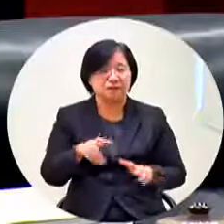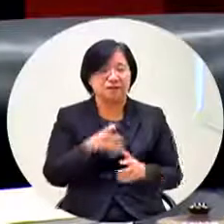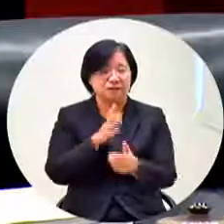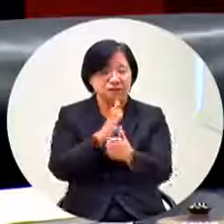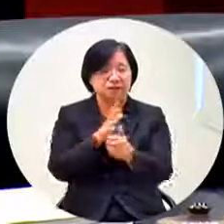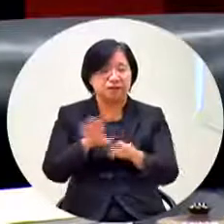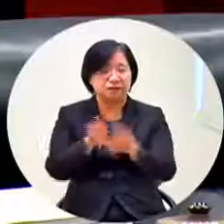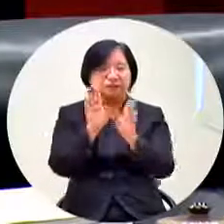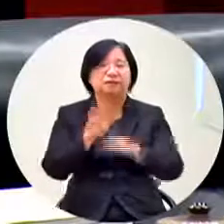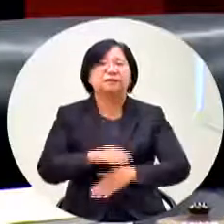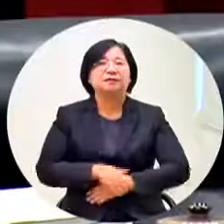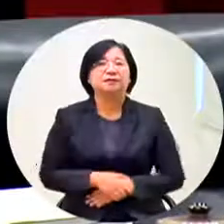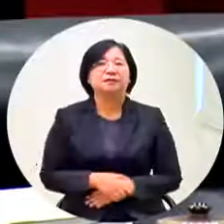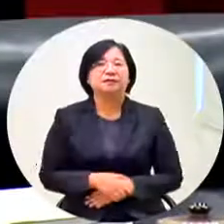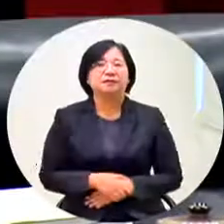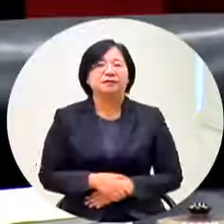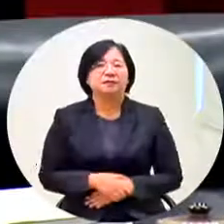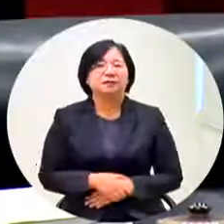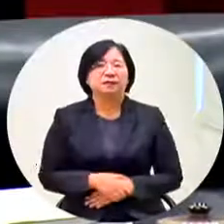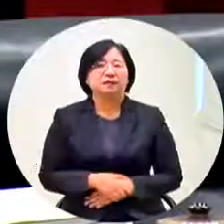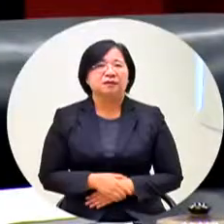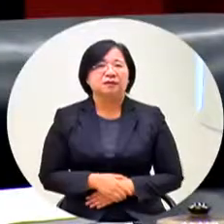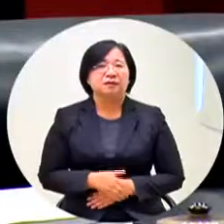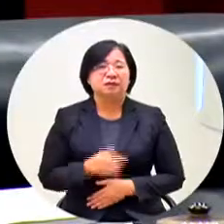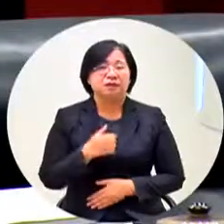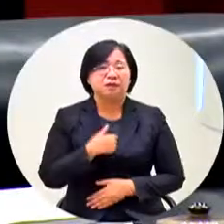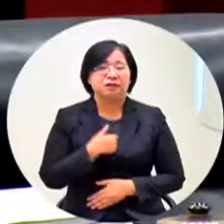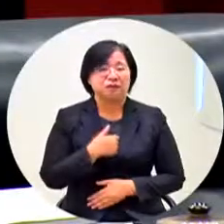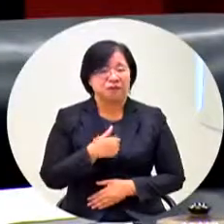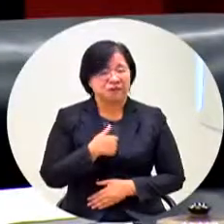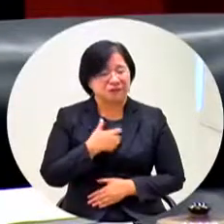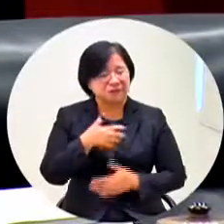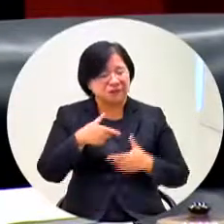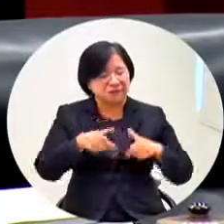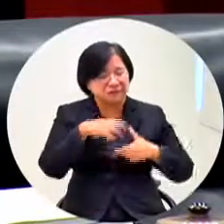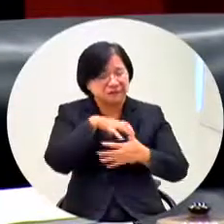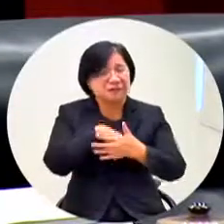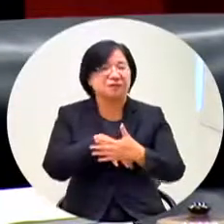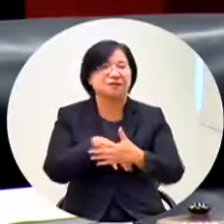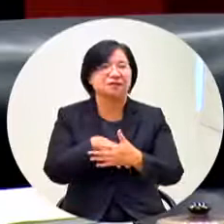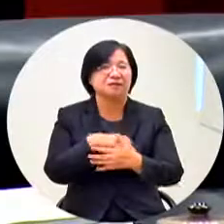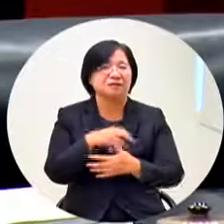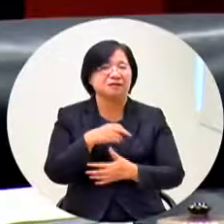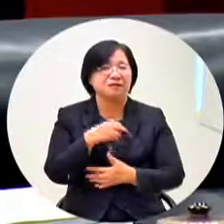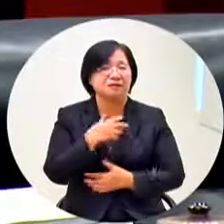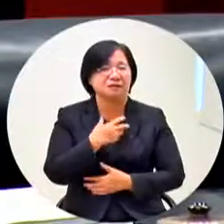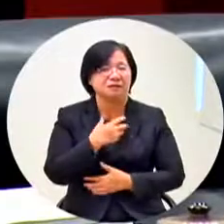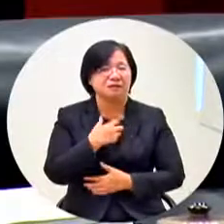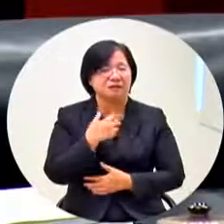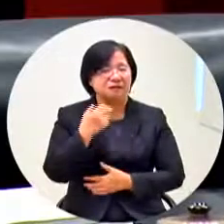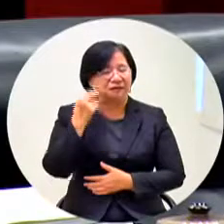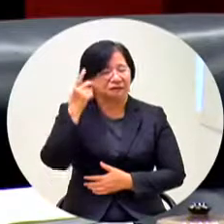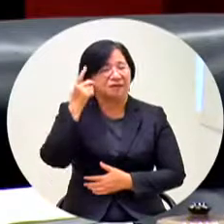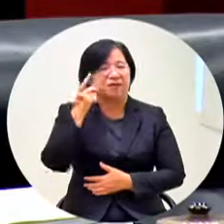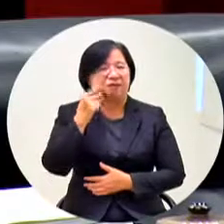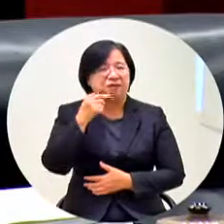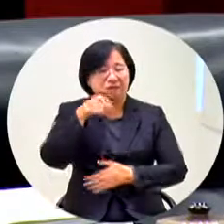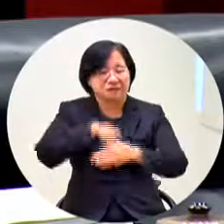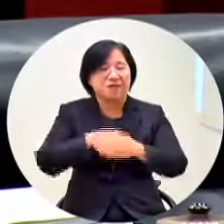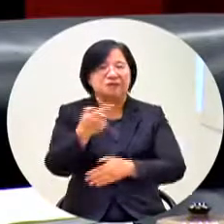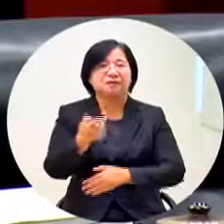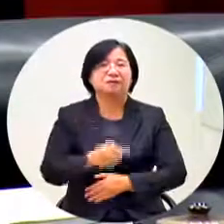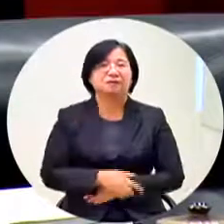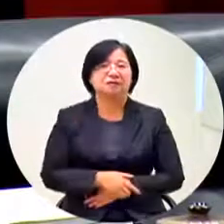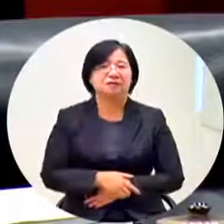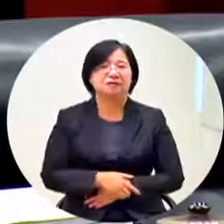是在这个会前，我真的心里感触很多啦，不要那